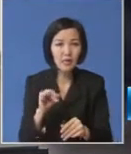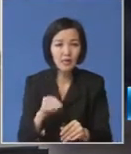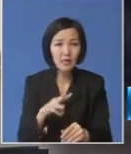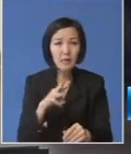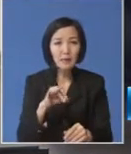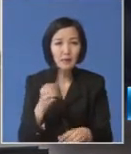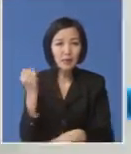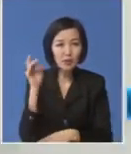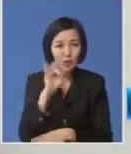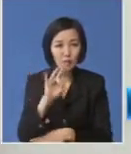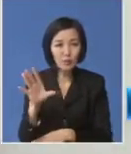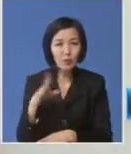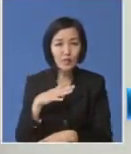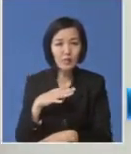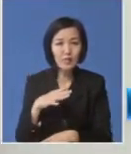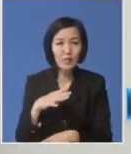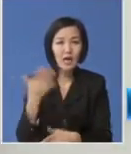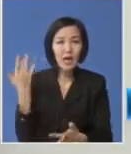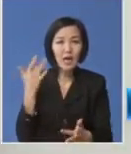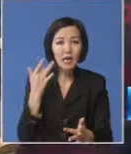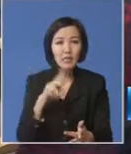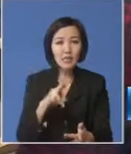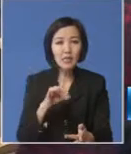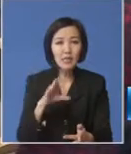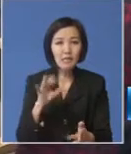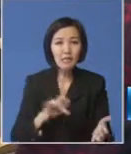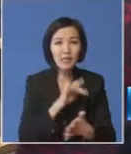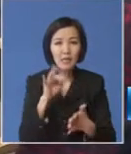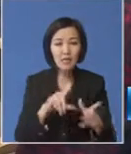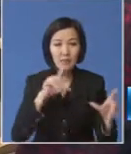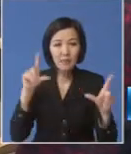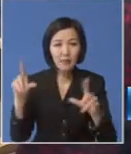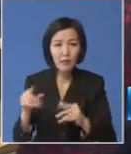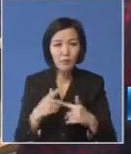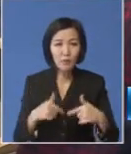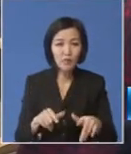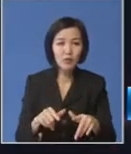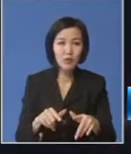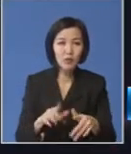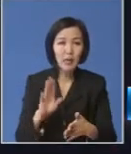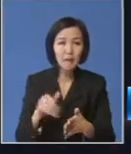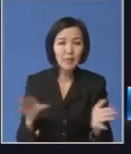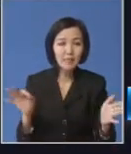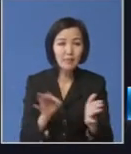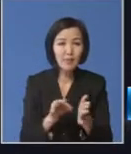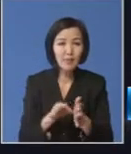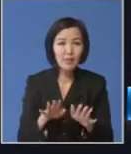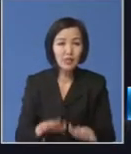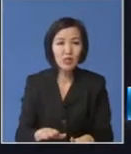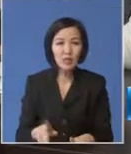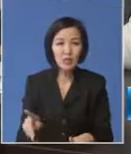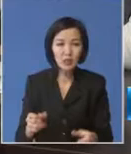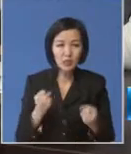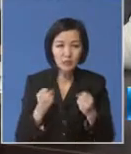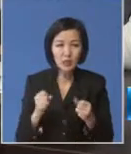Ертанов чемпион атанды. Ол енді ақштың Лас-Вегас қаласына жол тартпақ. Ұйымдастырушылардың айтуынша, реалити шоудың басты мақсаты жергілікті